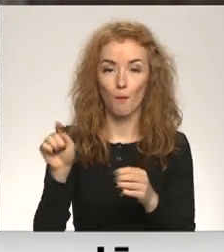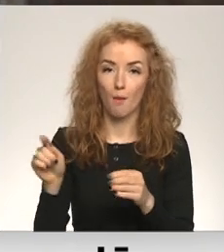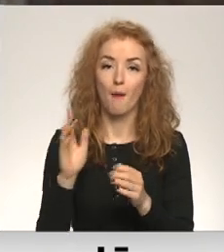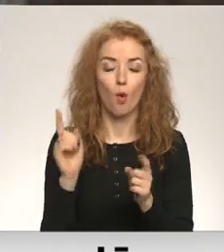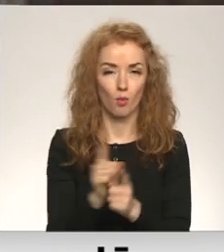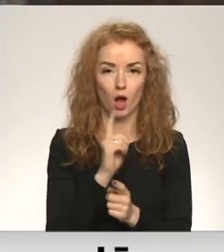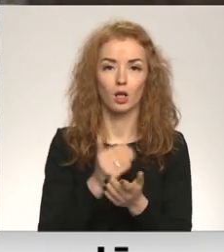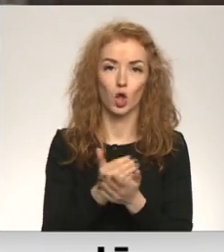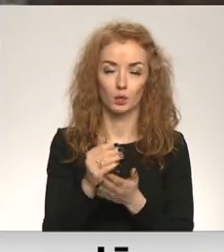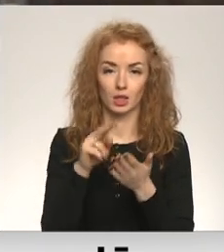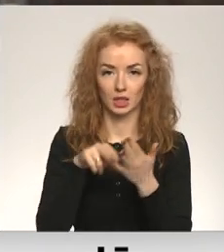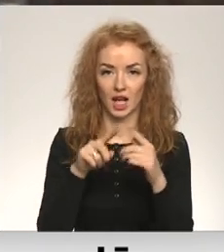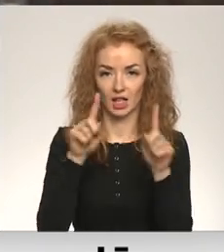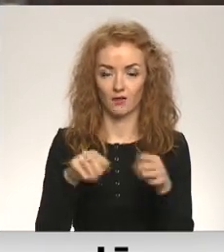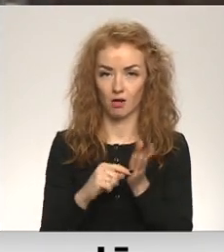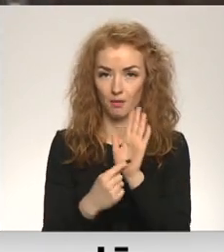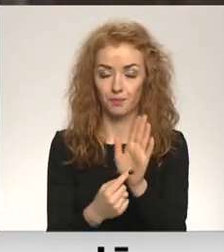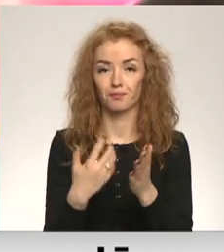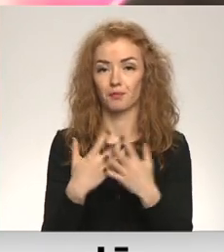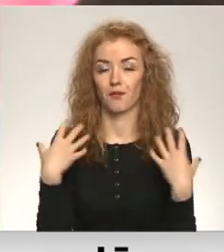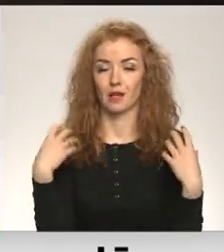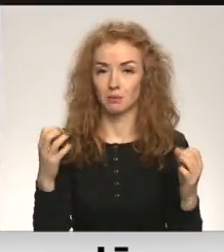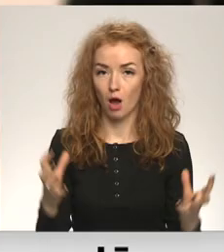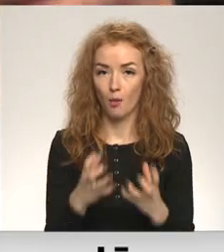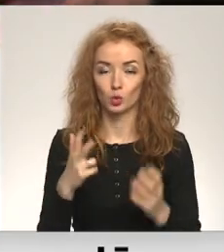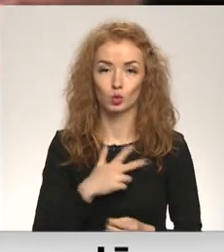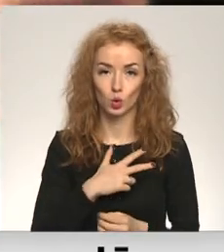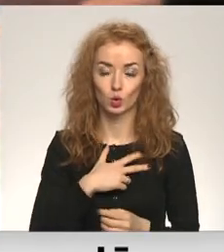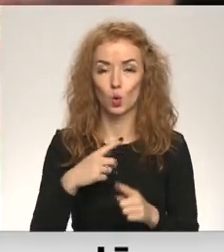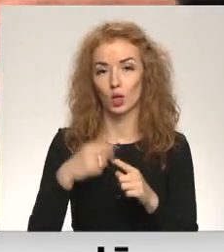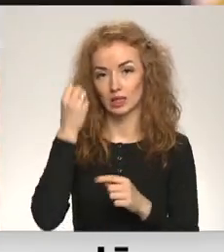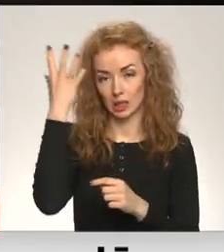sertifikāta. Toskait izglītībā, veselības aprūpē un sociālajā aprūpē nodarbinātajiem.